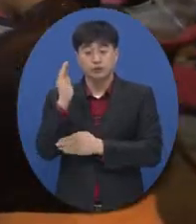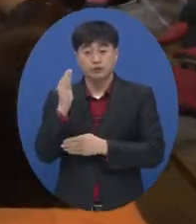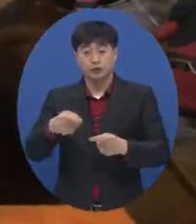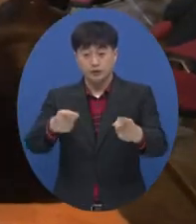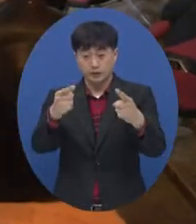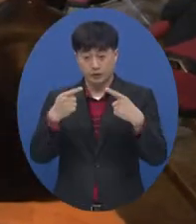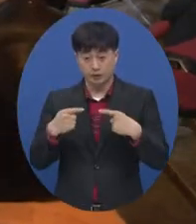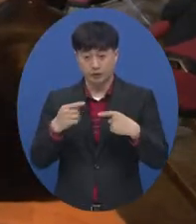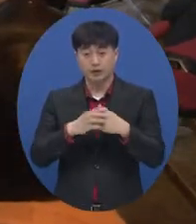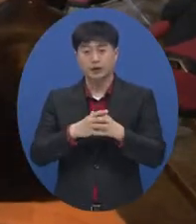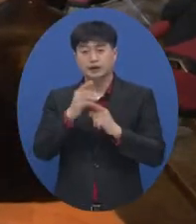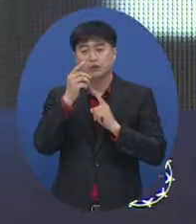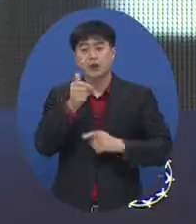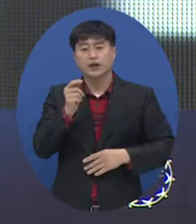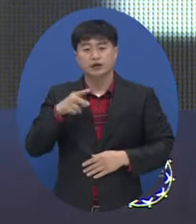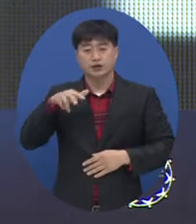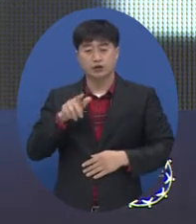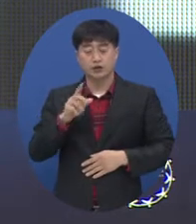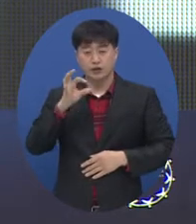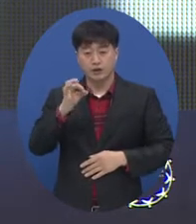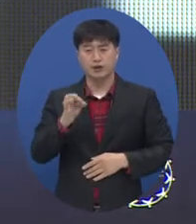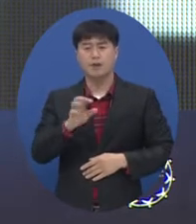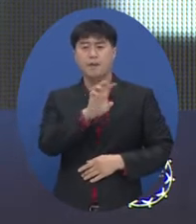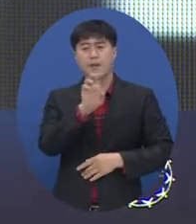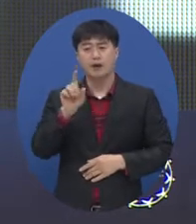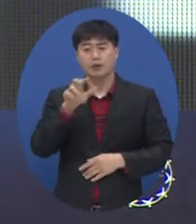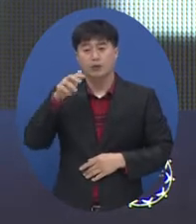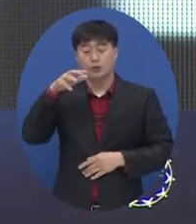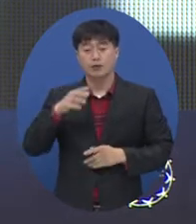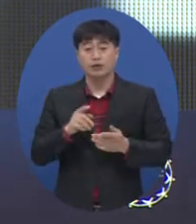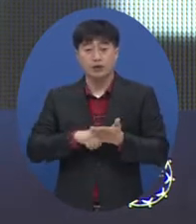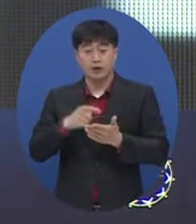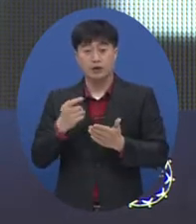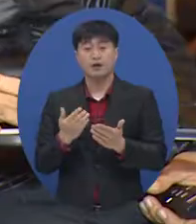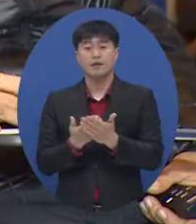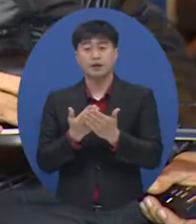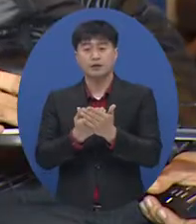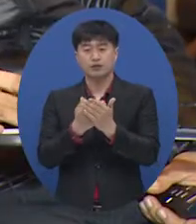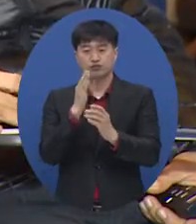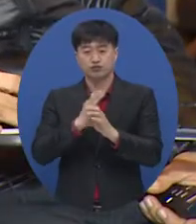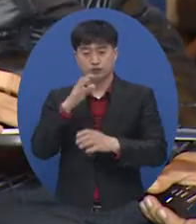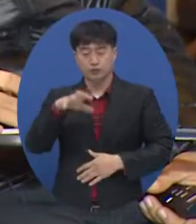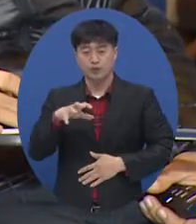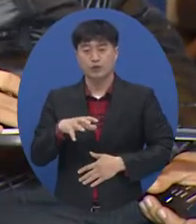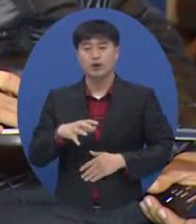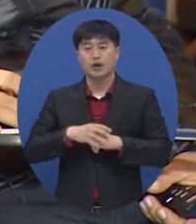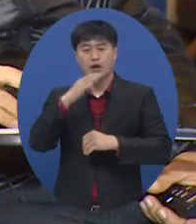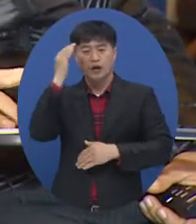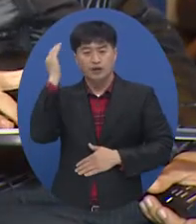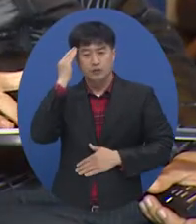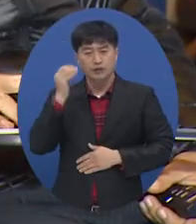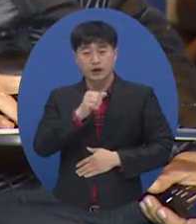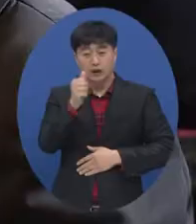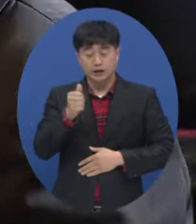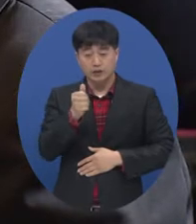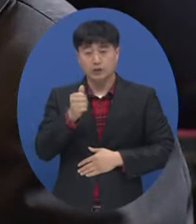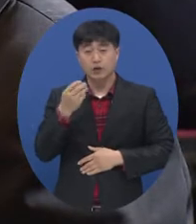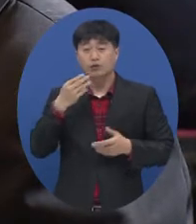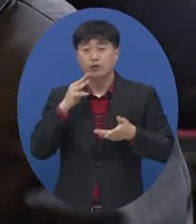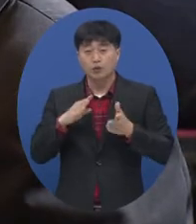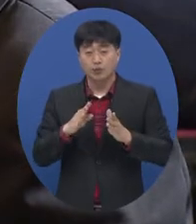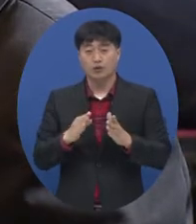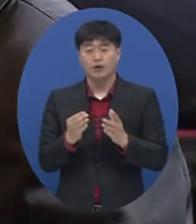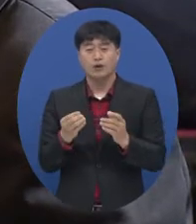경기도 행정 이 부지사는 판교는 혁신 기업의 중심지 며 이번 행사를 계기로 한국과 아세안 경기도와 3 안간